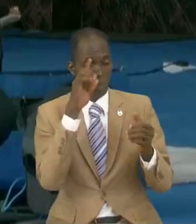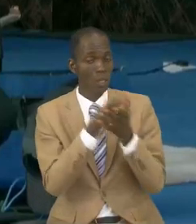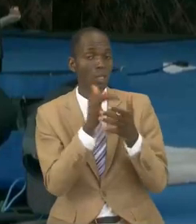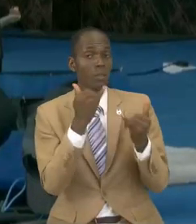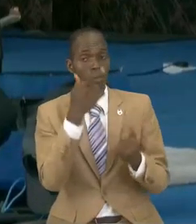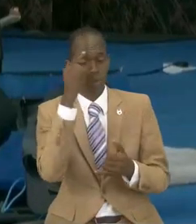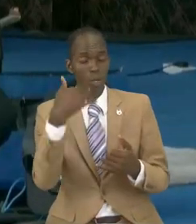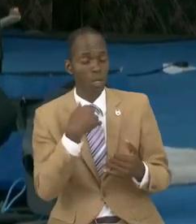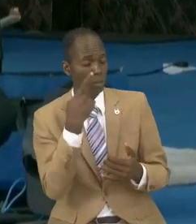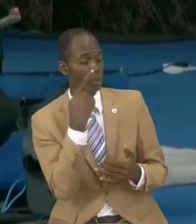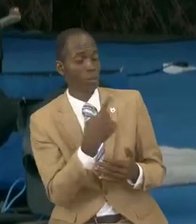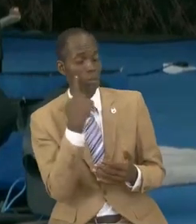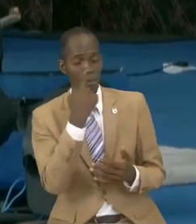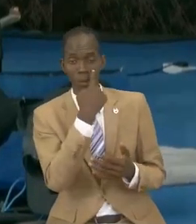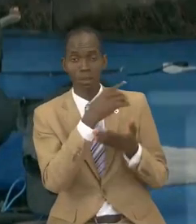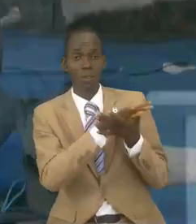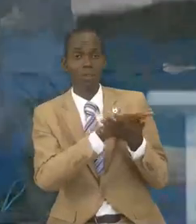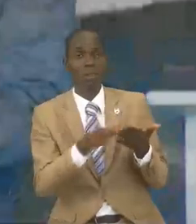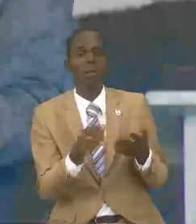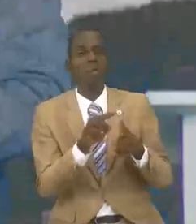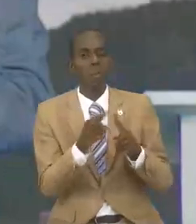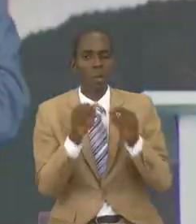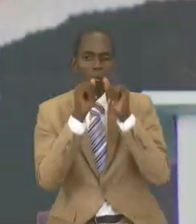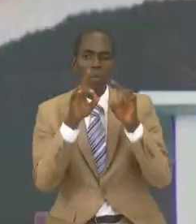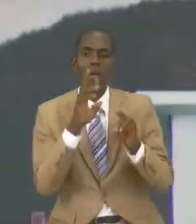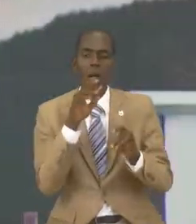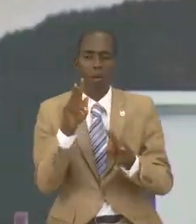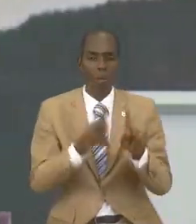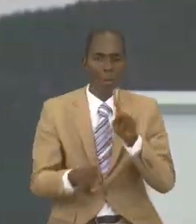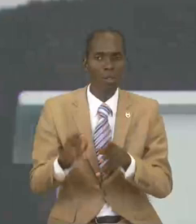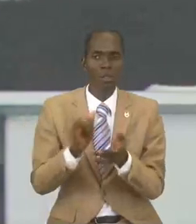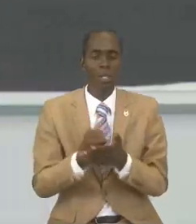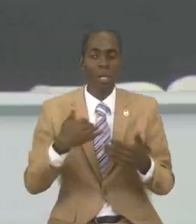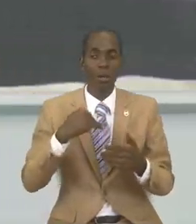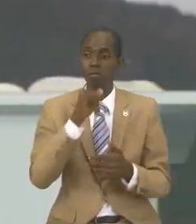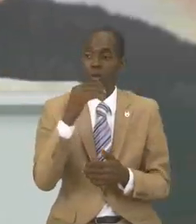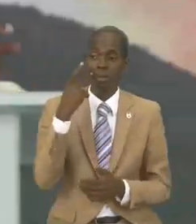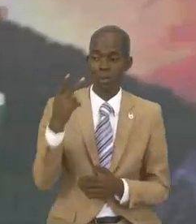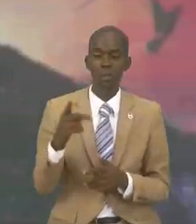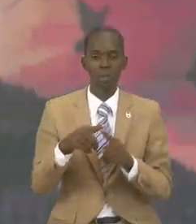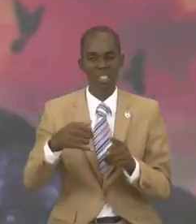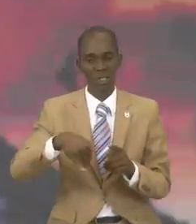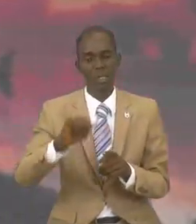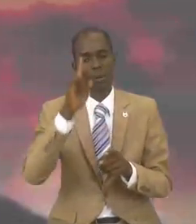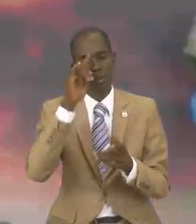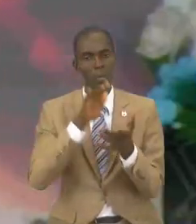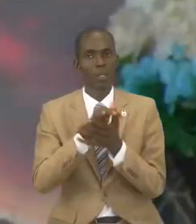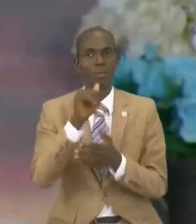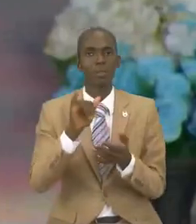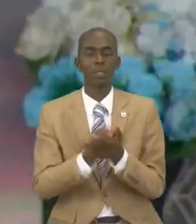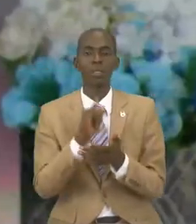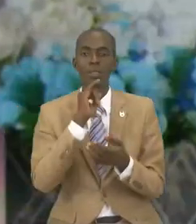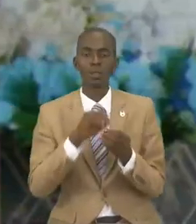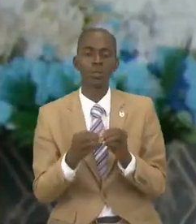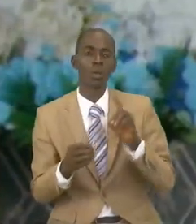vu. Mais heureux ceux qui n'ont pas vu et qui ont cru. Numéro 1,